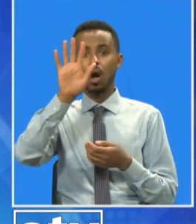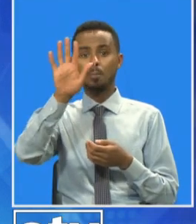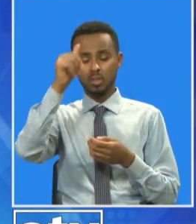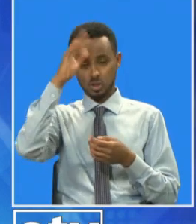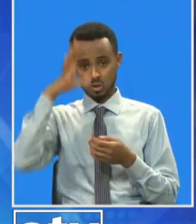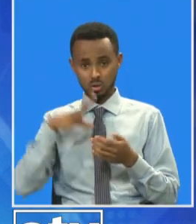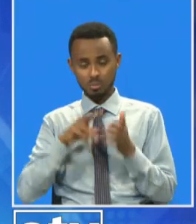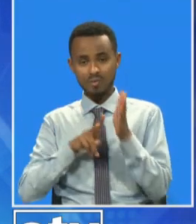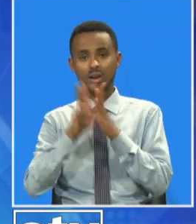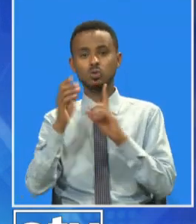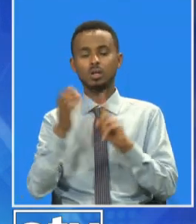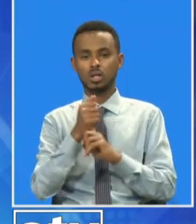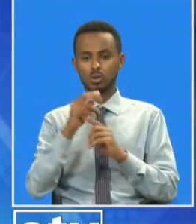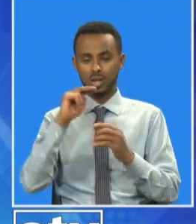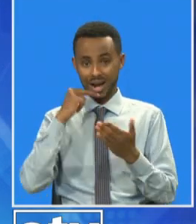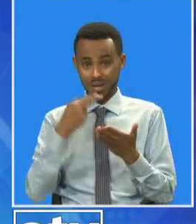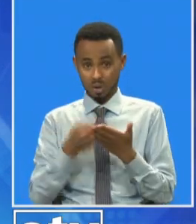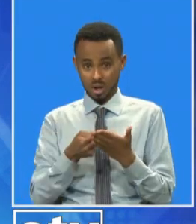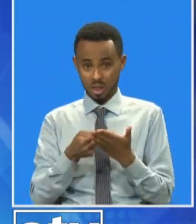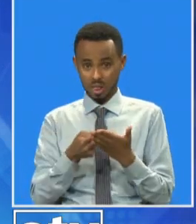1105ቱ በቫይረሱ መያዛቸው ተረጋገጠ